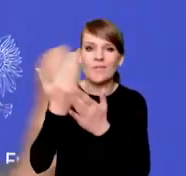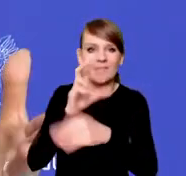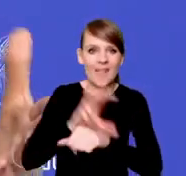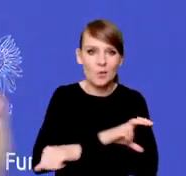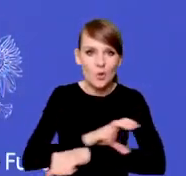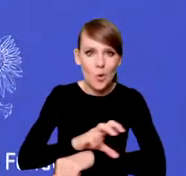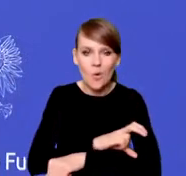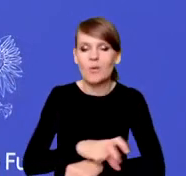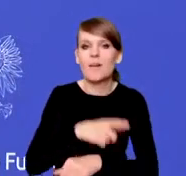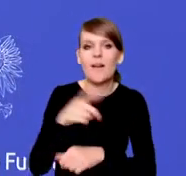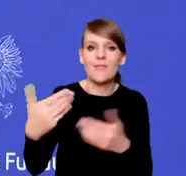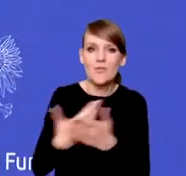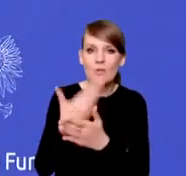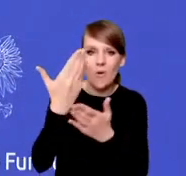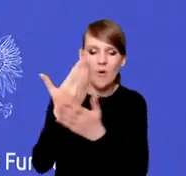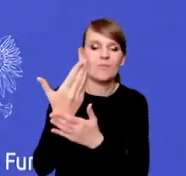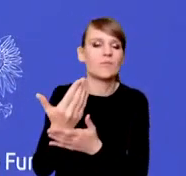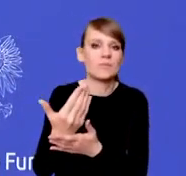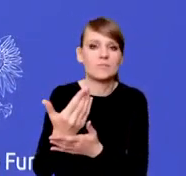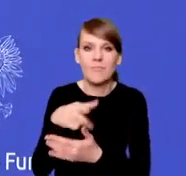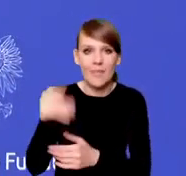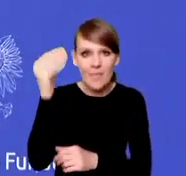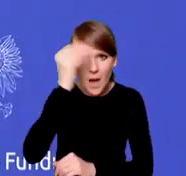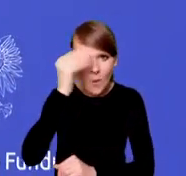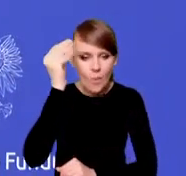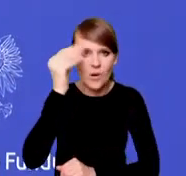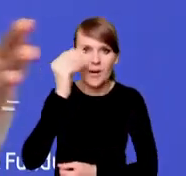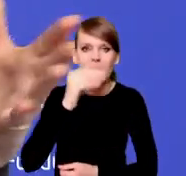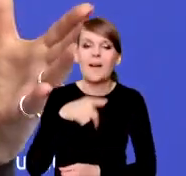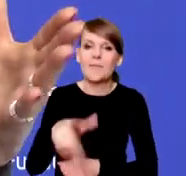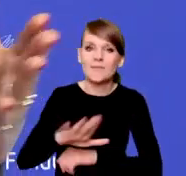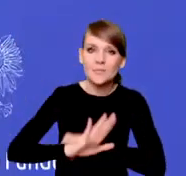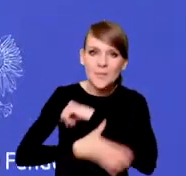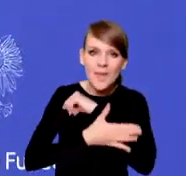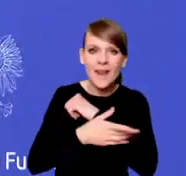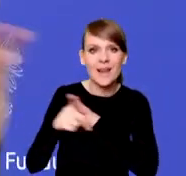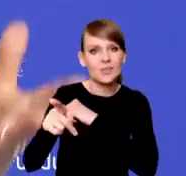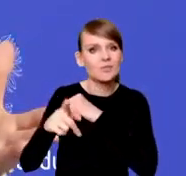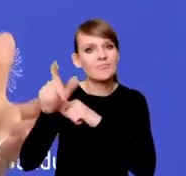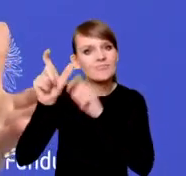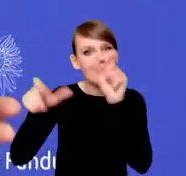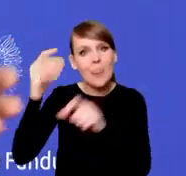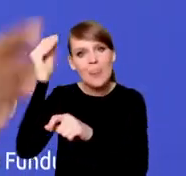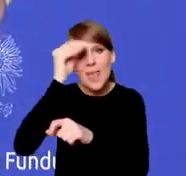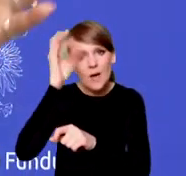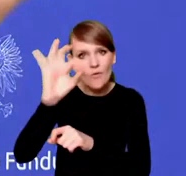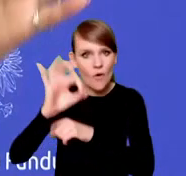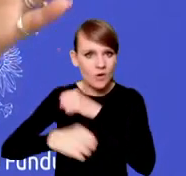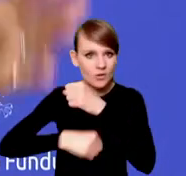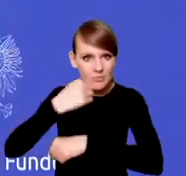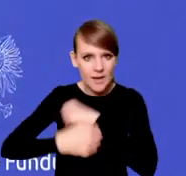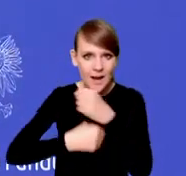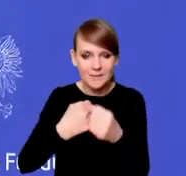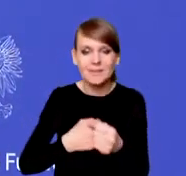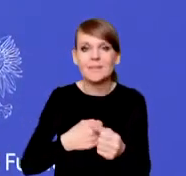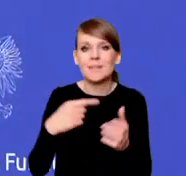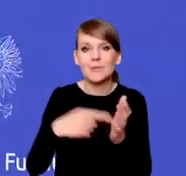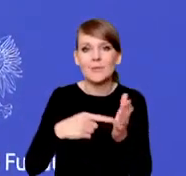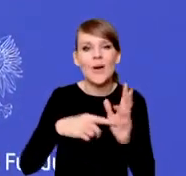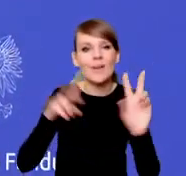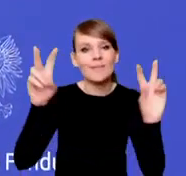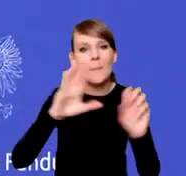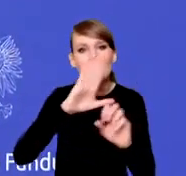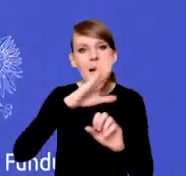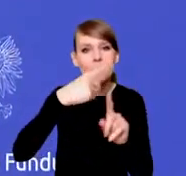za najnowszymi osiągnięciami nauki, wspierać działania naukowców, to jest to, co się dzieje w tym naszym haśle B plus R,